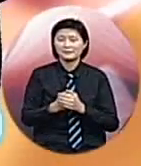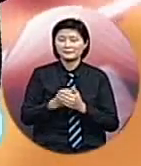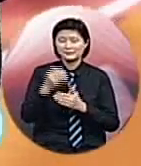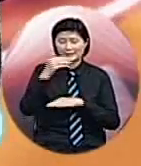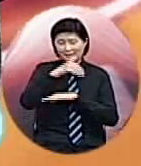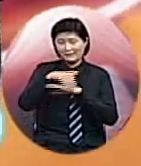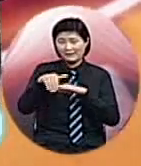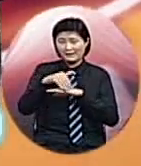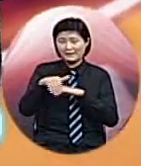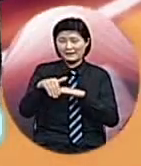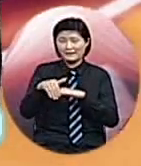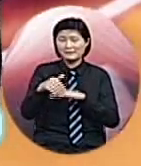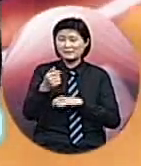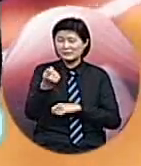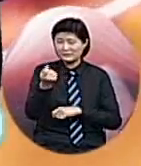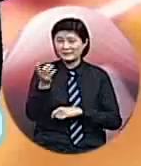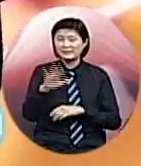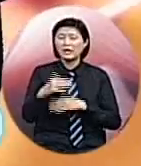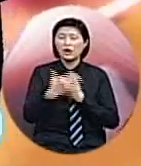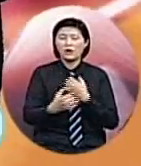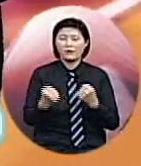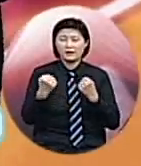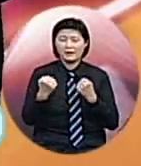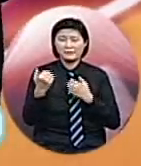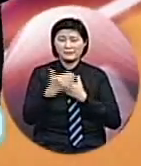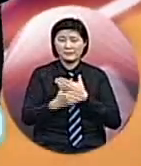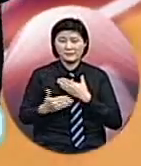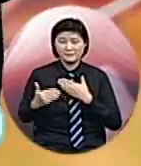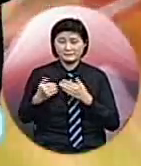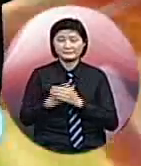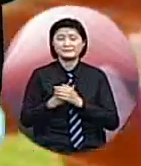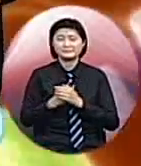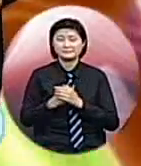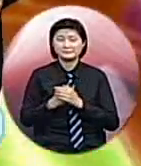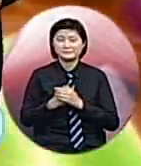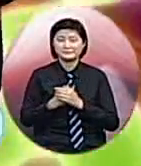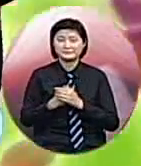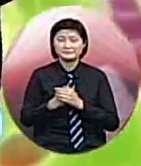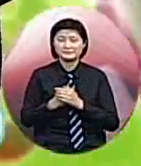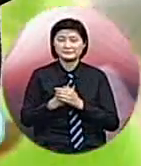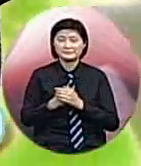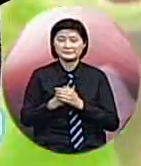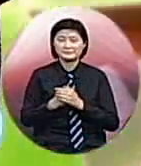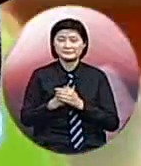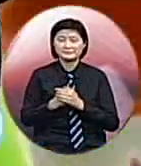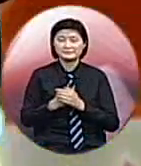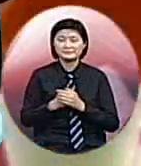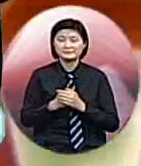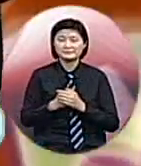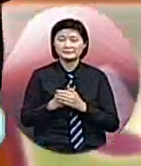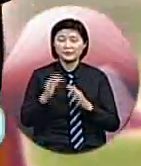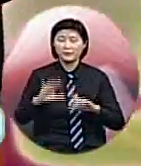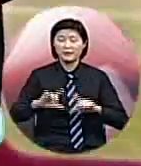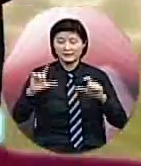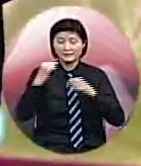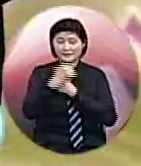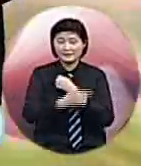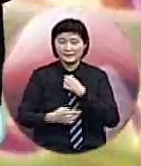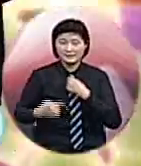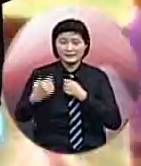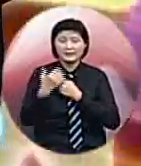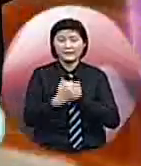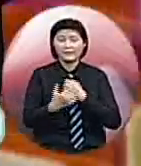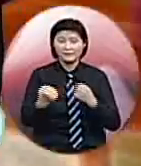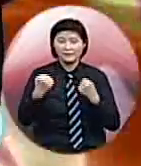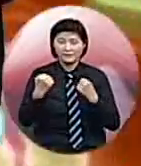계획은 뭐 적었고요. 그냥 예. 건강한 몸으로 네. 그냥 저기 올해 한 해? 예예 올 한 해 예, 마무리하자. 우리